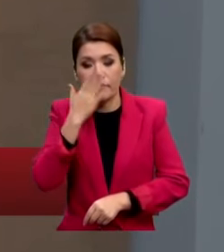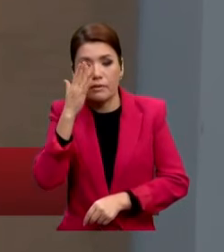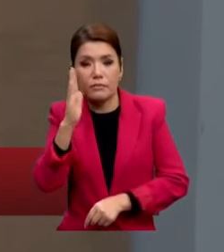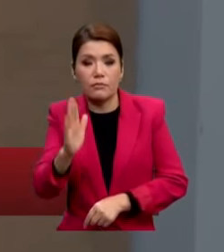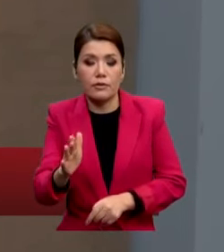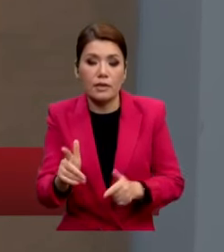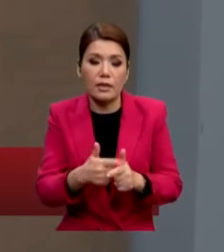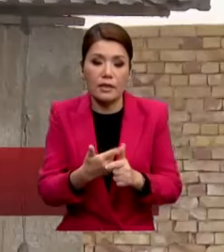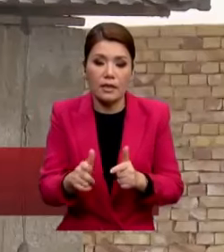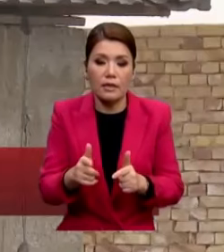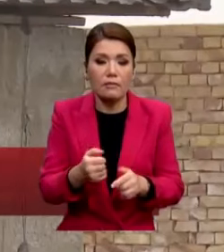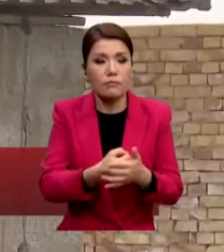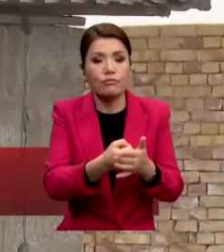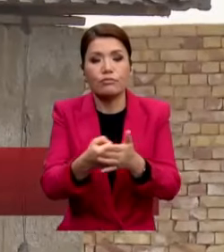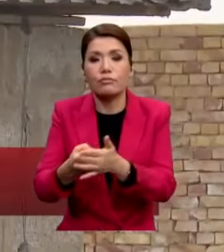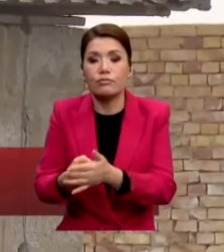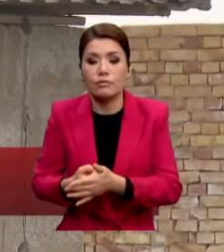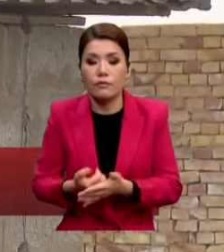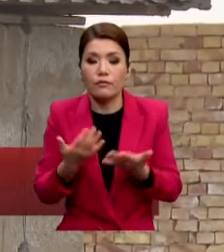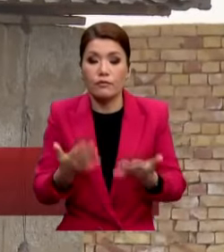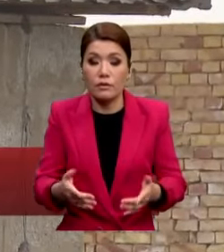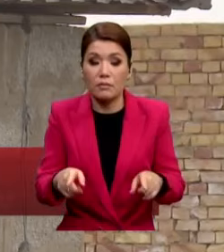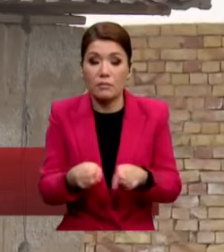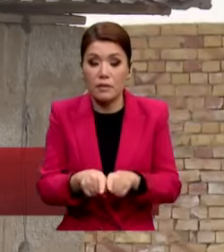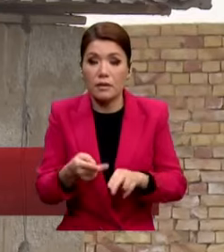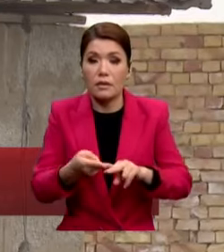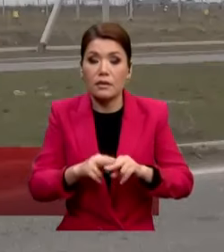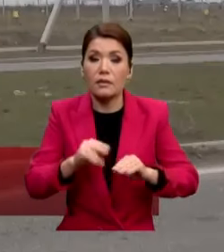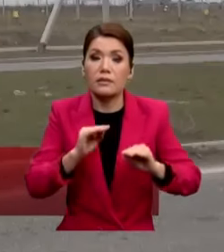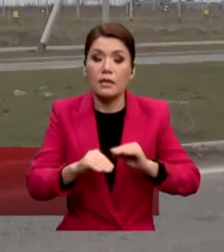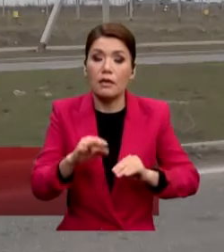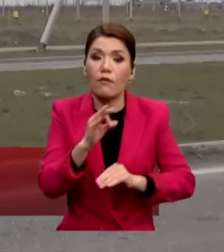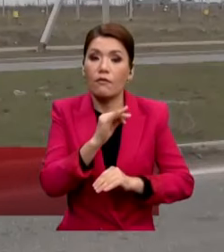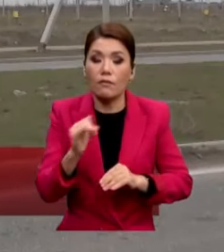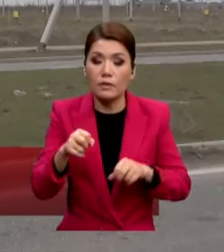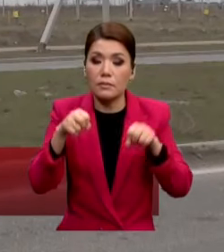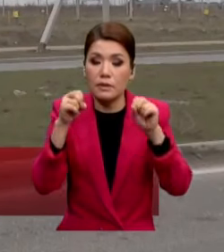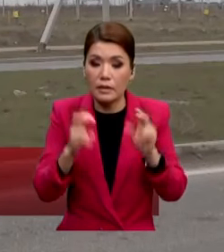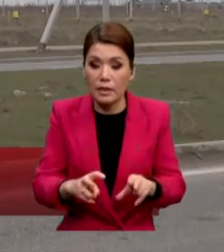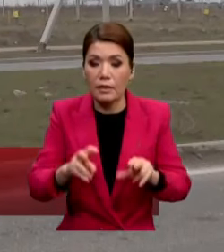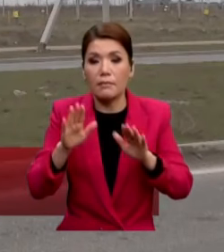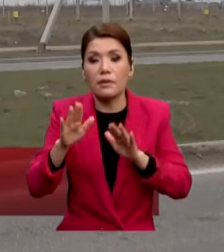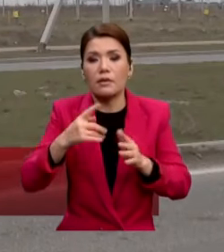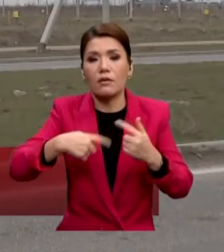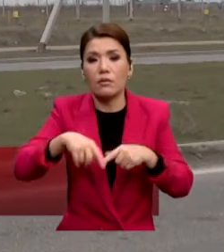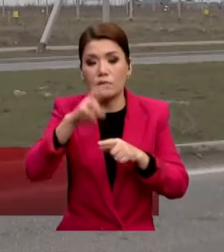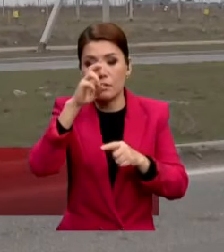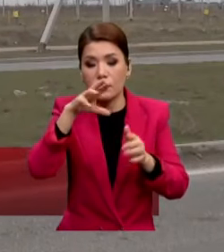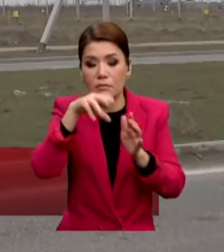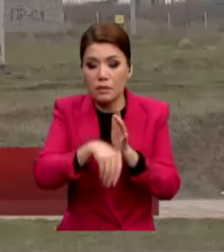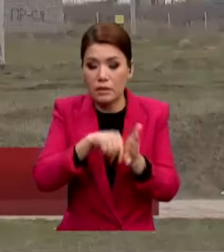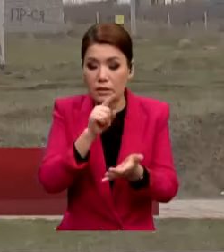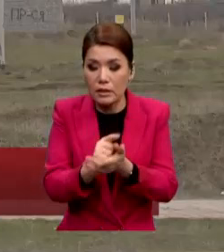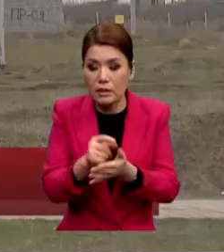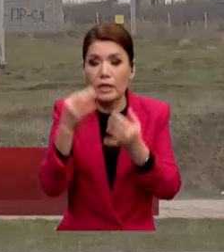какие-то ходит, пороги обивает. Чтобы избежать этого, в Шымкенте намерены создать фронт-офис, усадить в нем представителей всех госорганов, которые должны